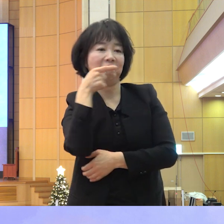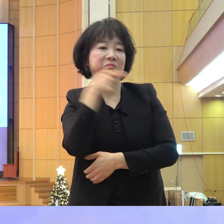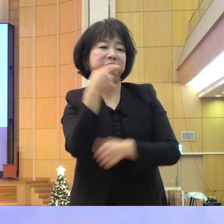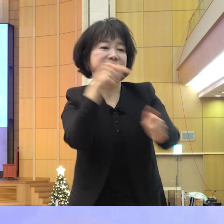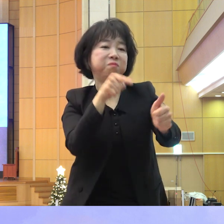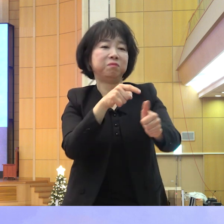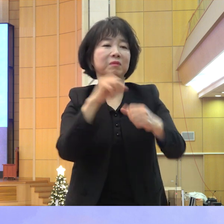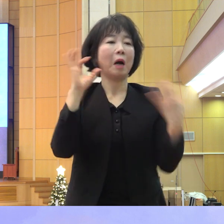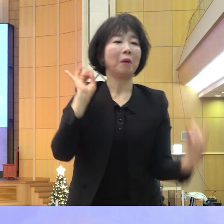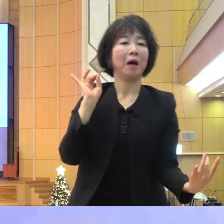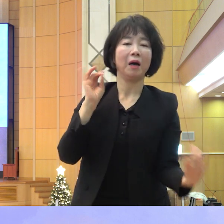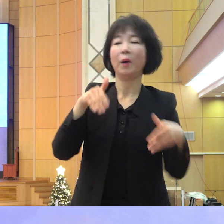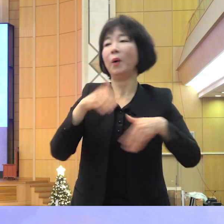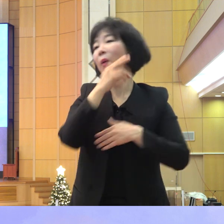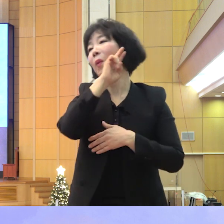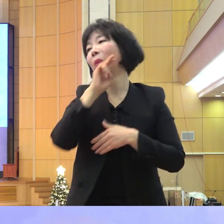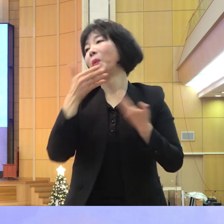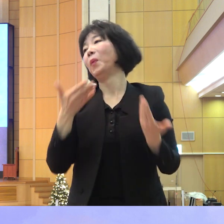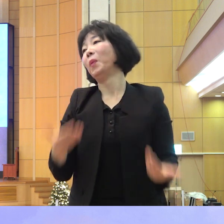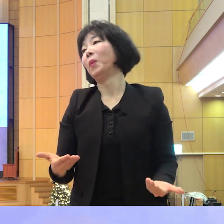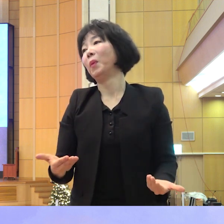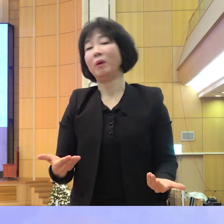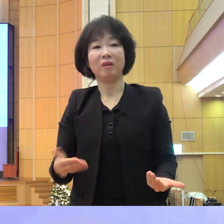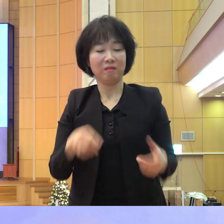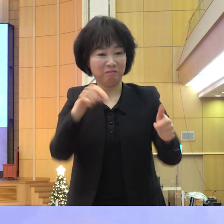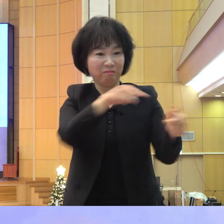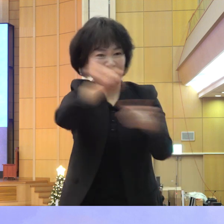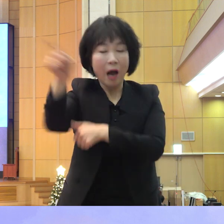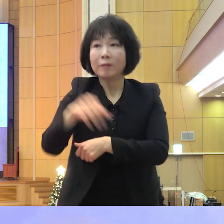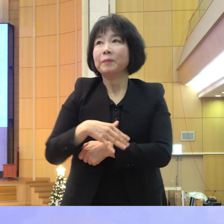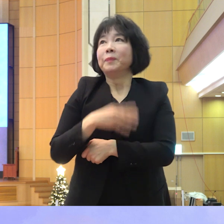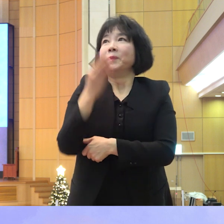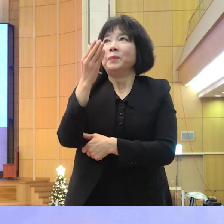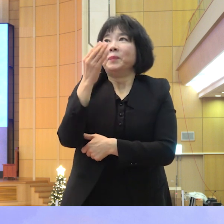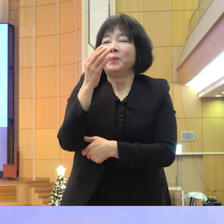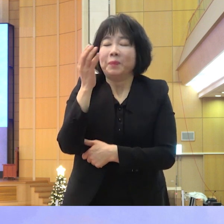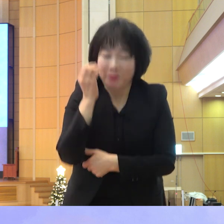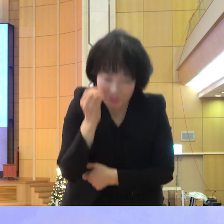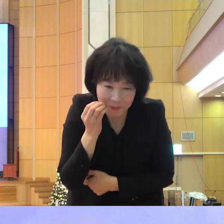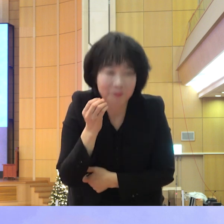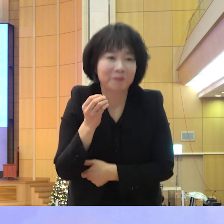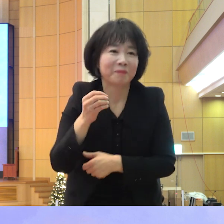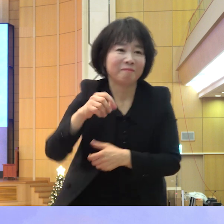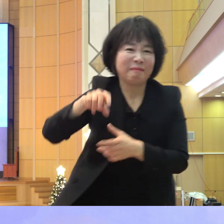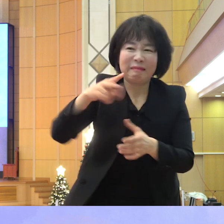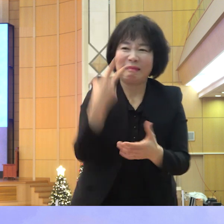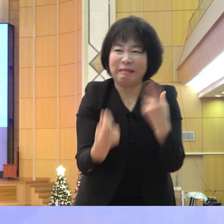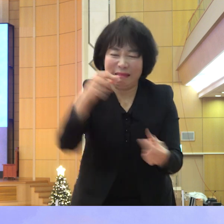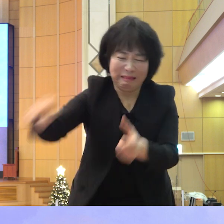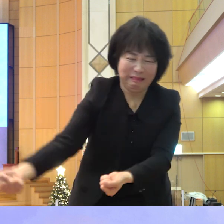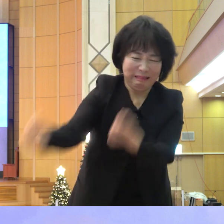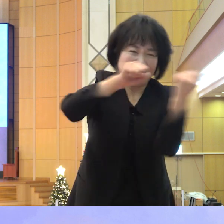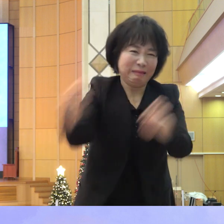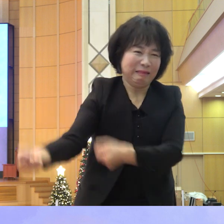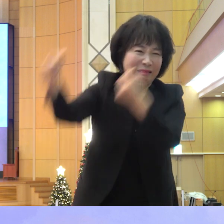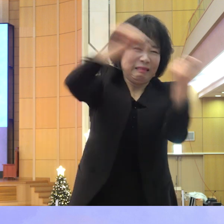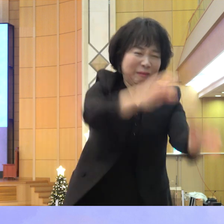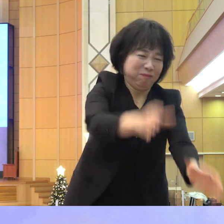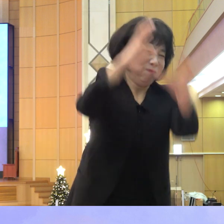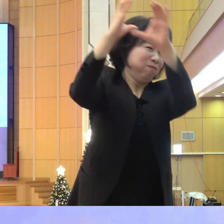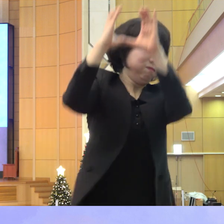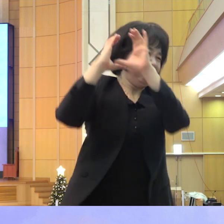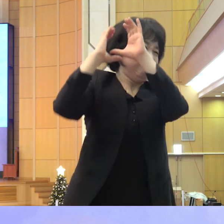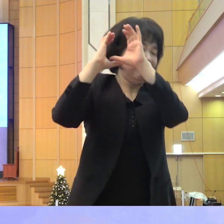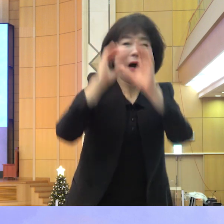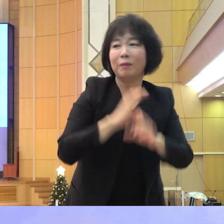돼도 그런 거 냄새 나는 거 풀어 다니지 않고, 우리 어머니가 조그만